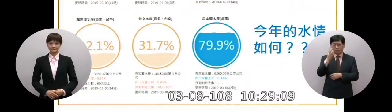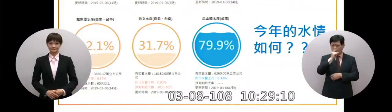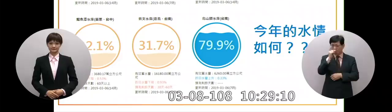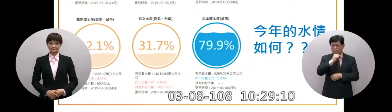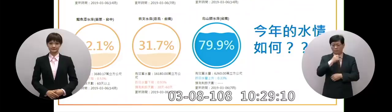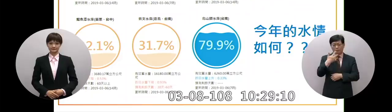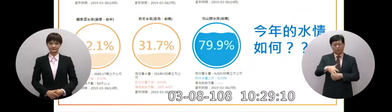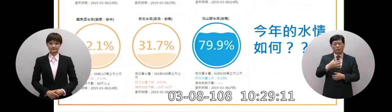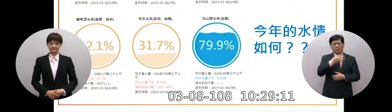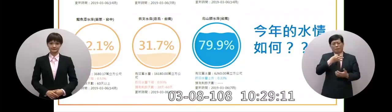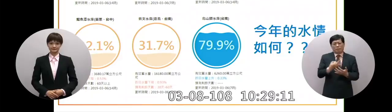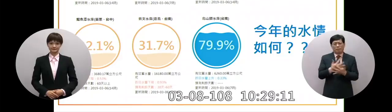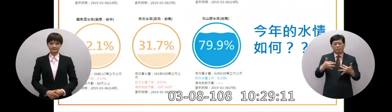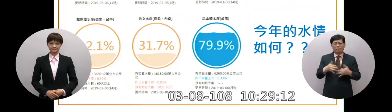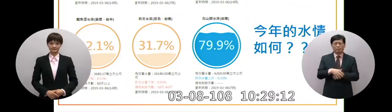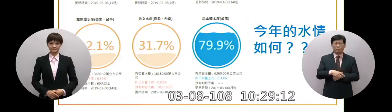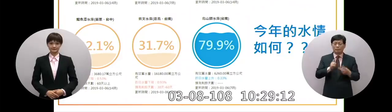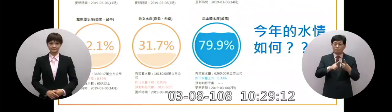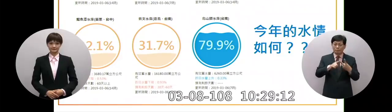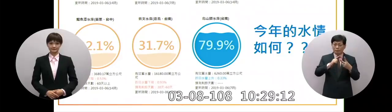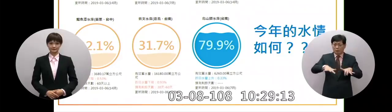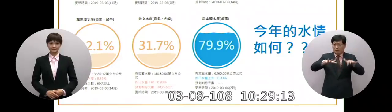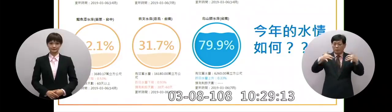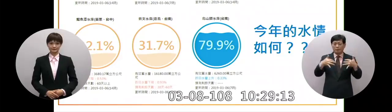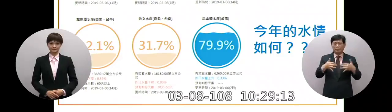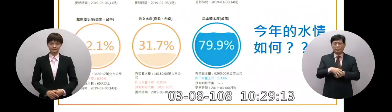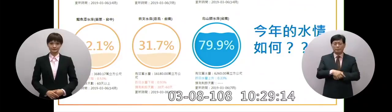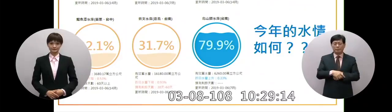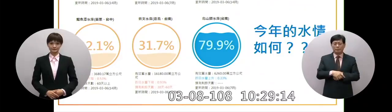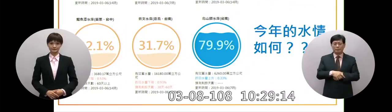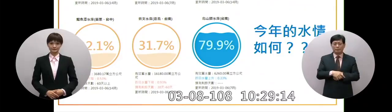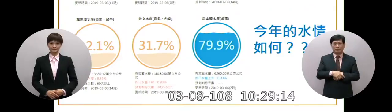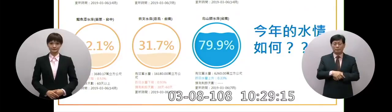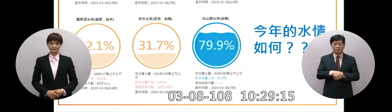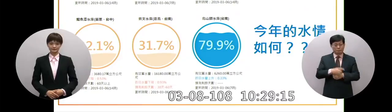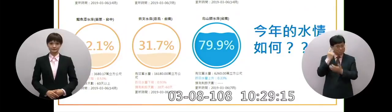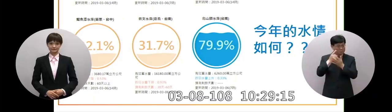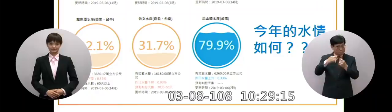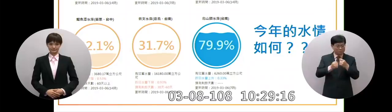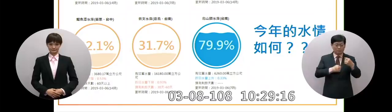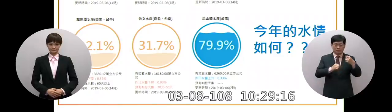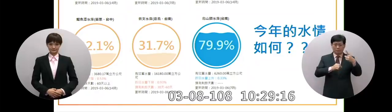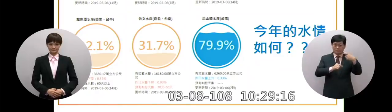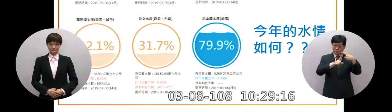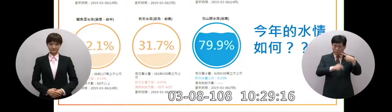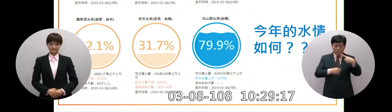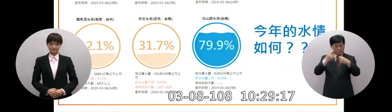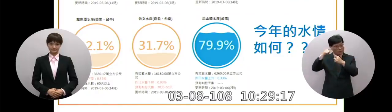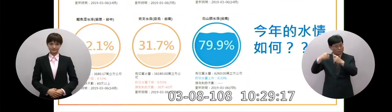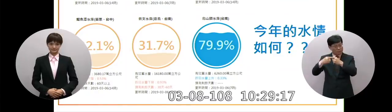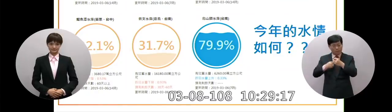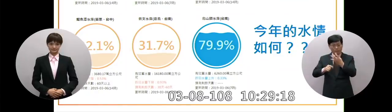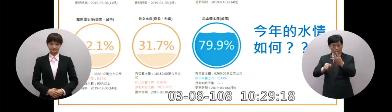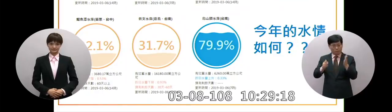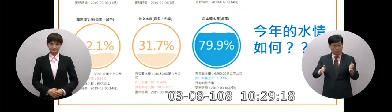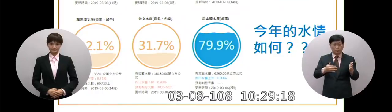就是缺水的问题，还有这个什么淹水的问题。那从每年的十一月到隔年的四月，就